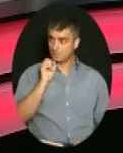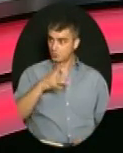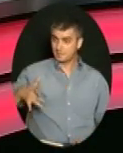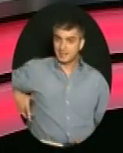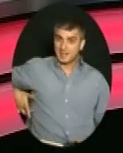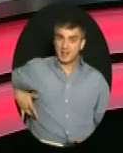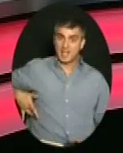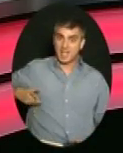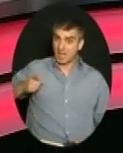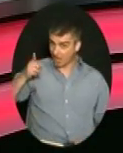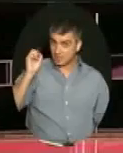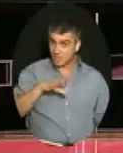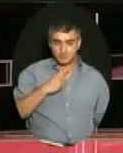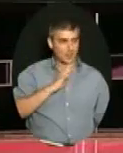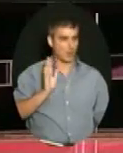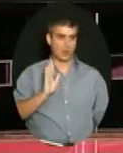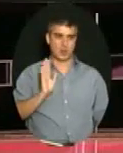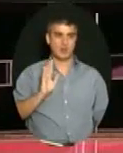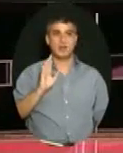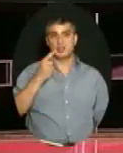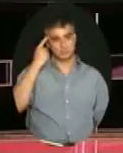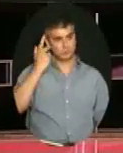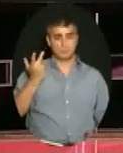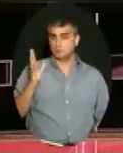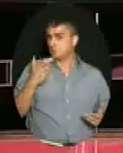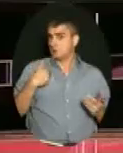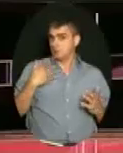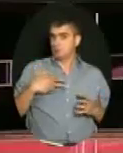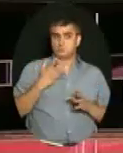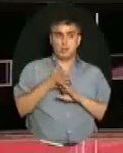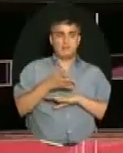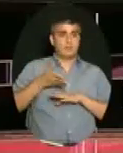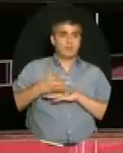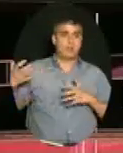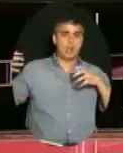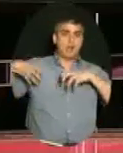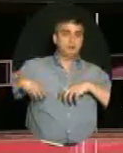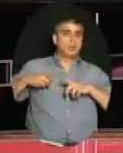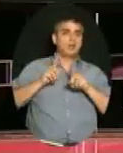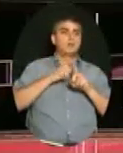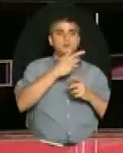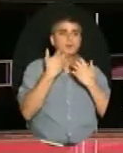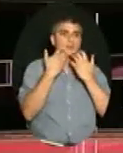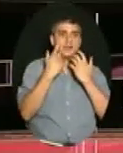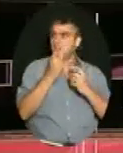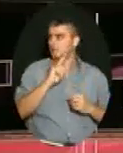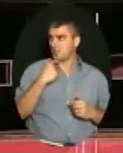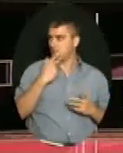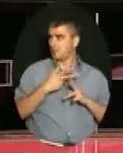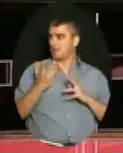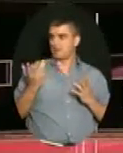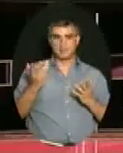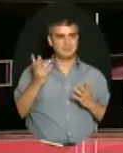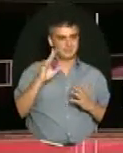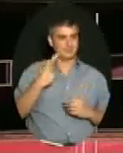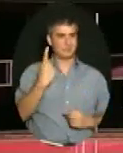כליה? לא, לא, למרות שאת יודעת, לא, אבל אני הולכת לעבור ניתוח השתלת כליה, כמו שהוא מתאר את זה. את יכולה לתרום, את לא חייבת רק שיש כאילו אצלך